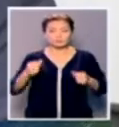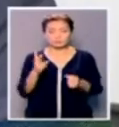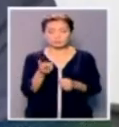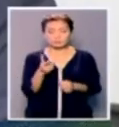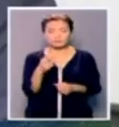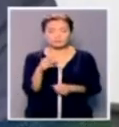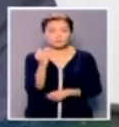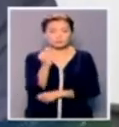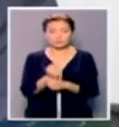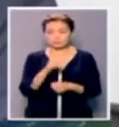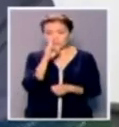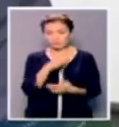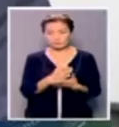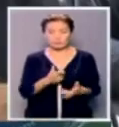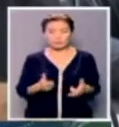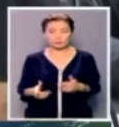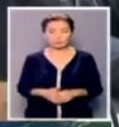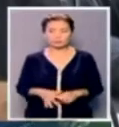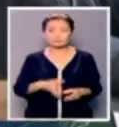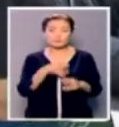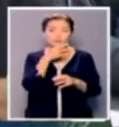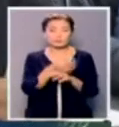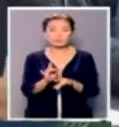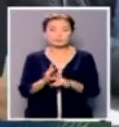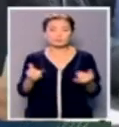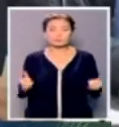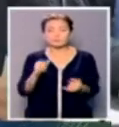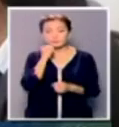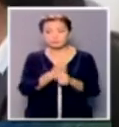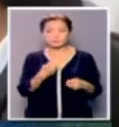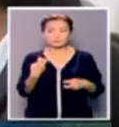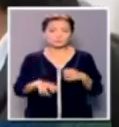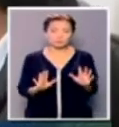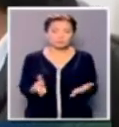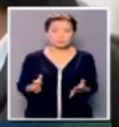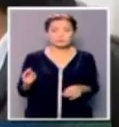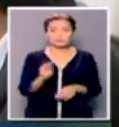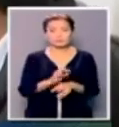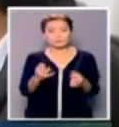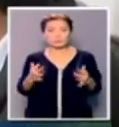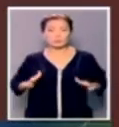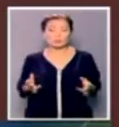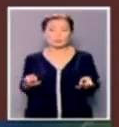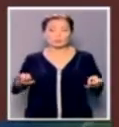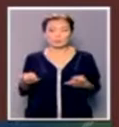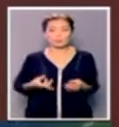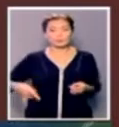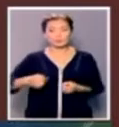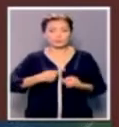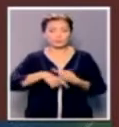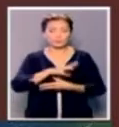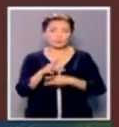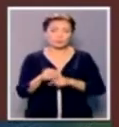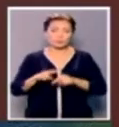тонна жаға-жағамай қор дайындалды. Жауаптылардың айтуынша, ер техника бұзылып немесе қосымша қажеттілік туындай қалса, өңірдегі